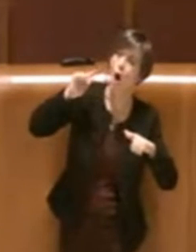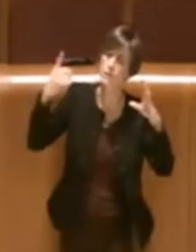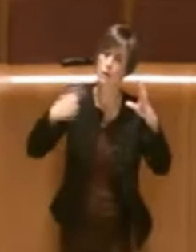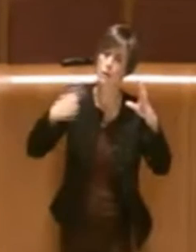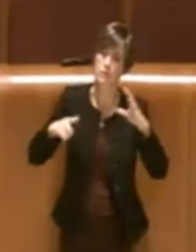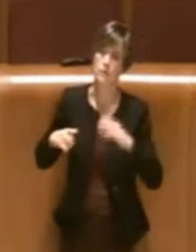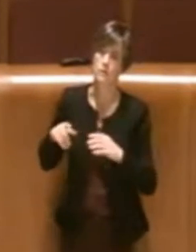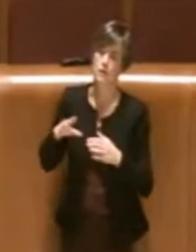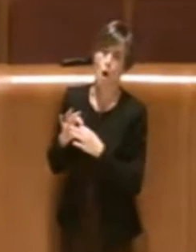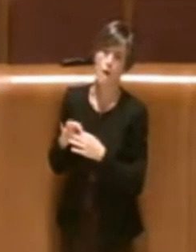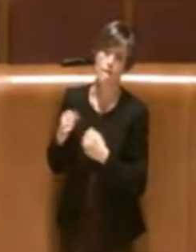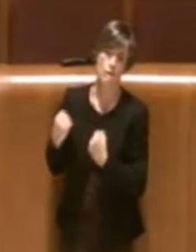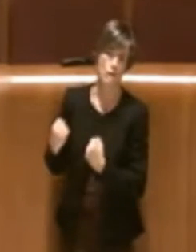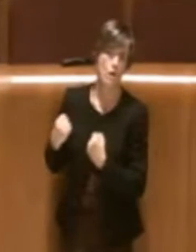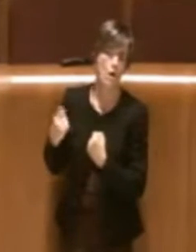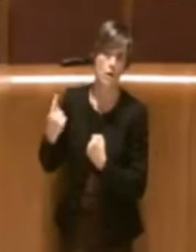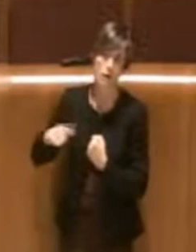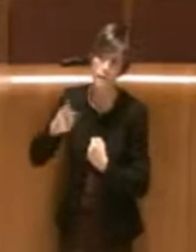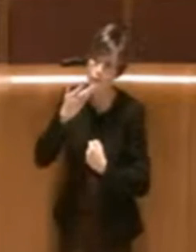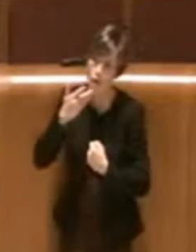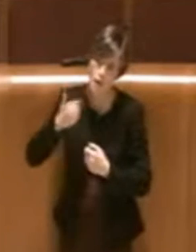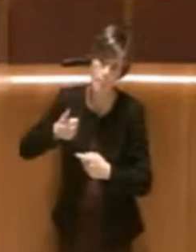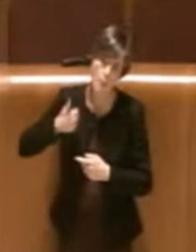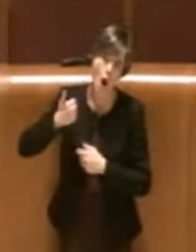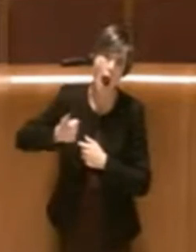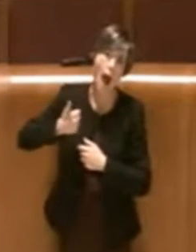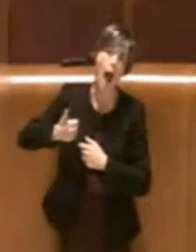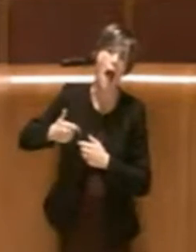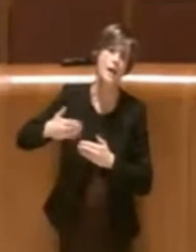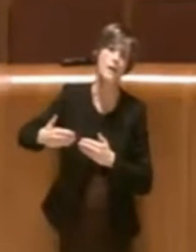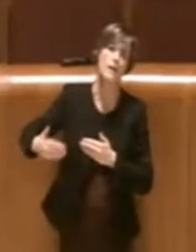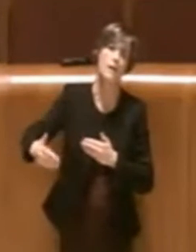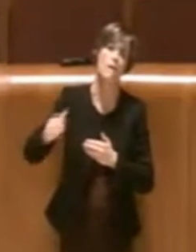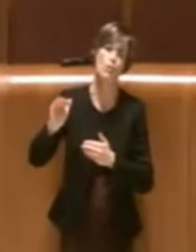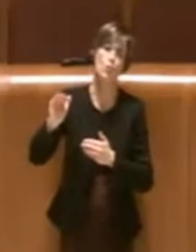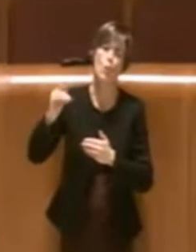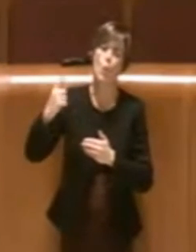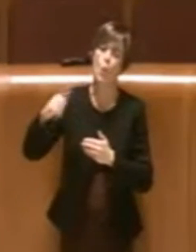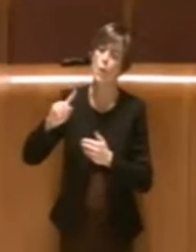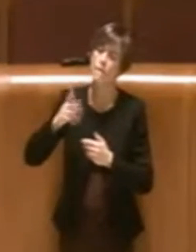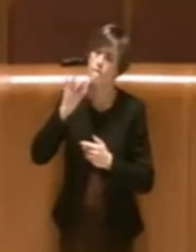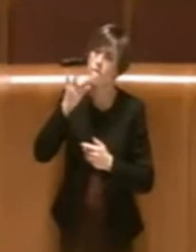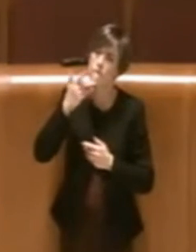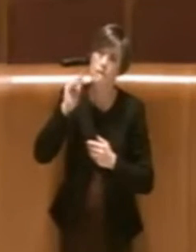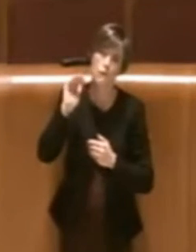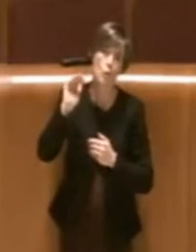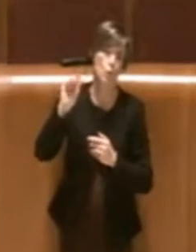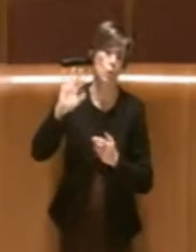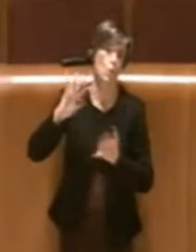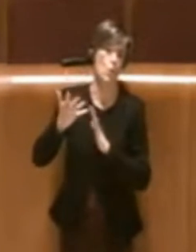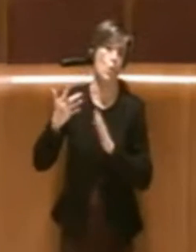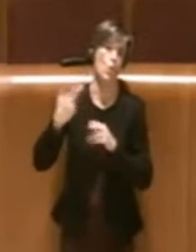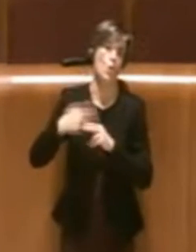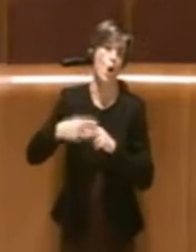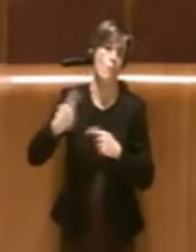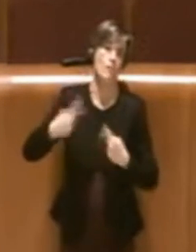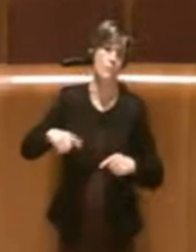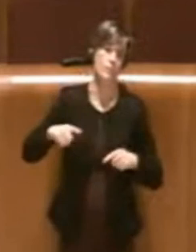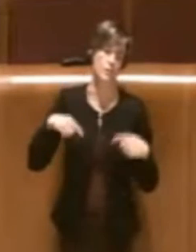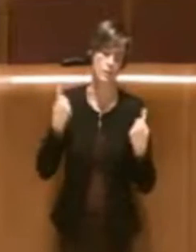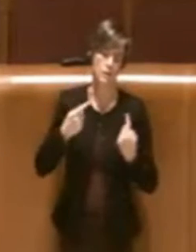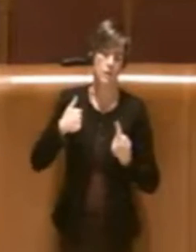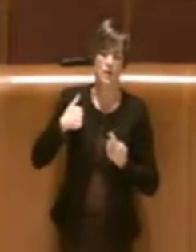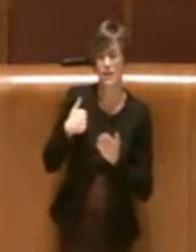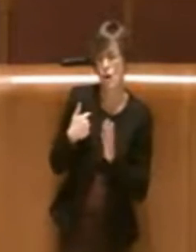nei prossimi anni a Roma. Quindi io magari interverrò dopo sugli atti che abbiamo presentato, che sono